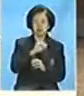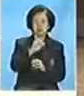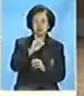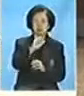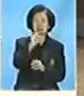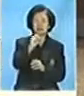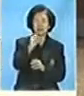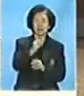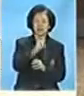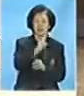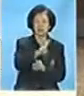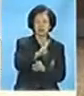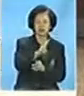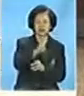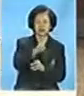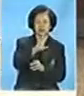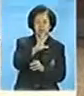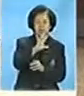2551 ถึง